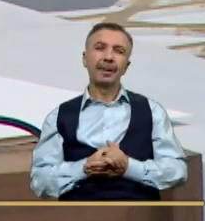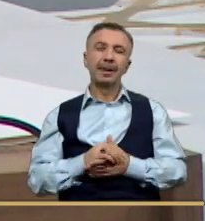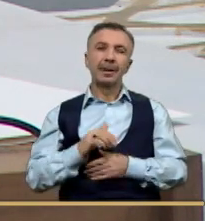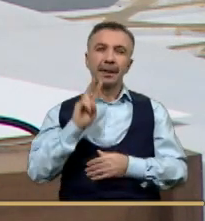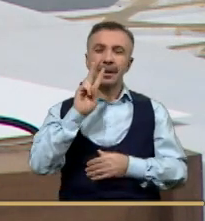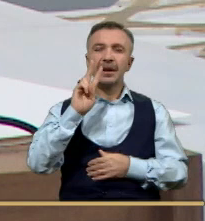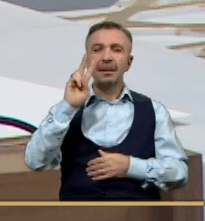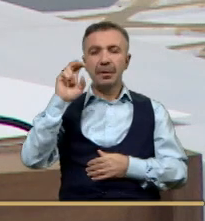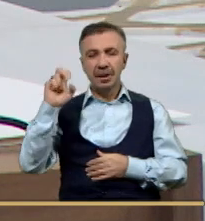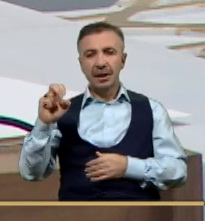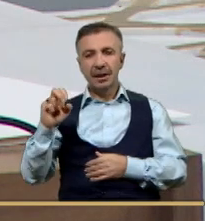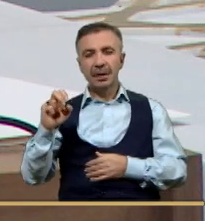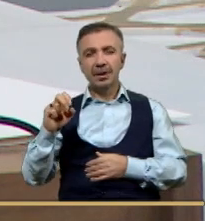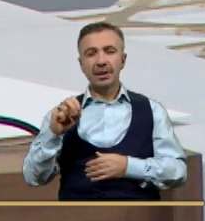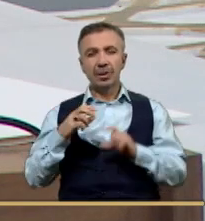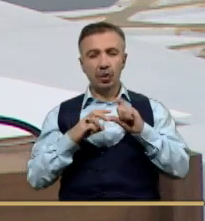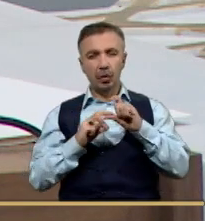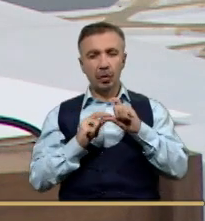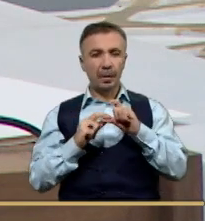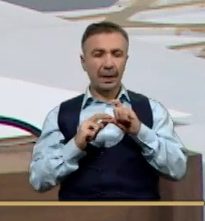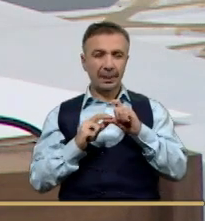28 Şubat'ta bir gençlik